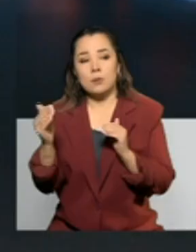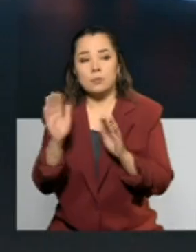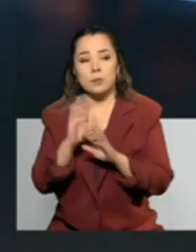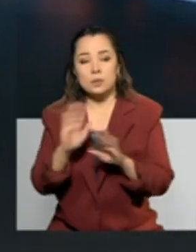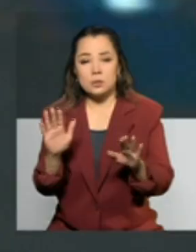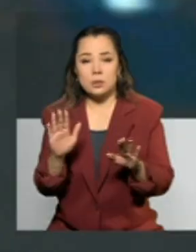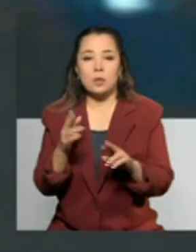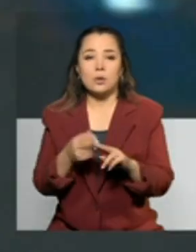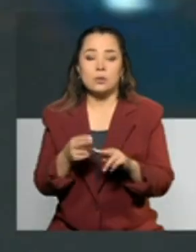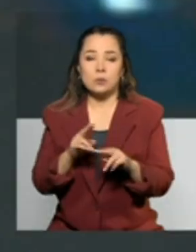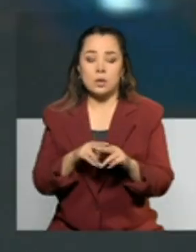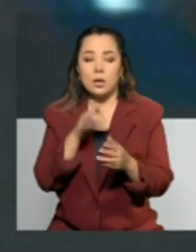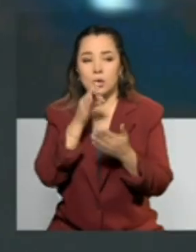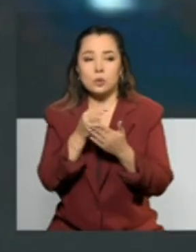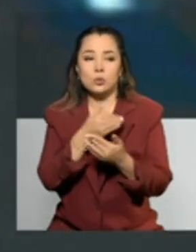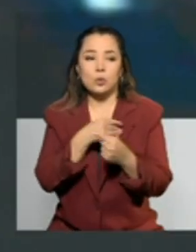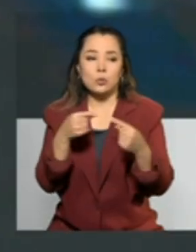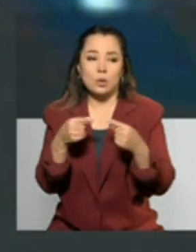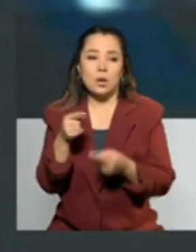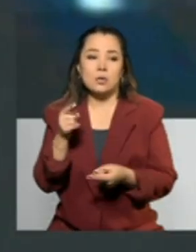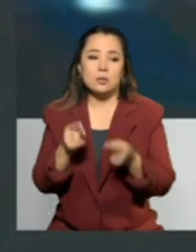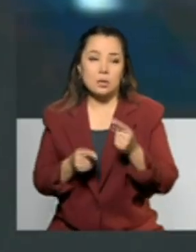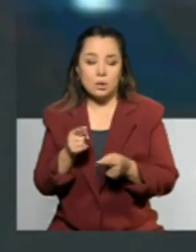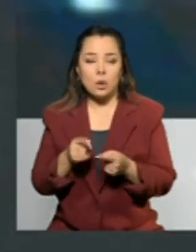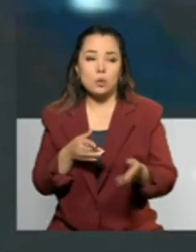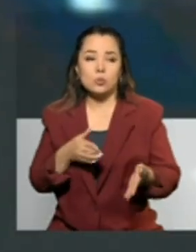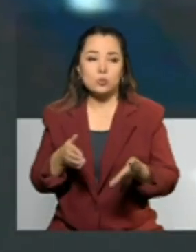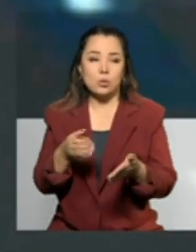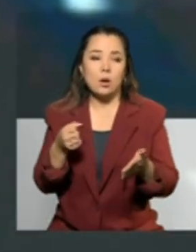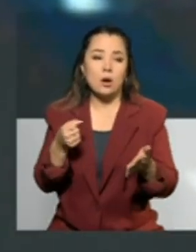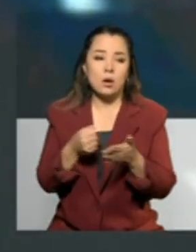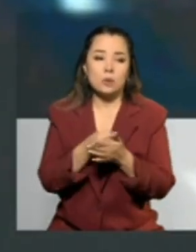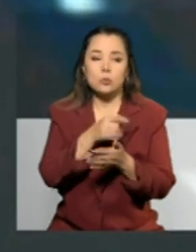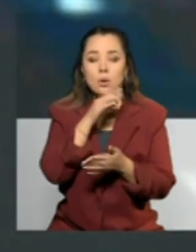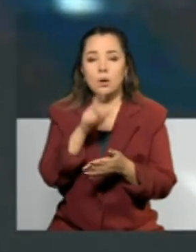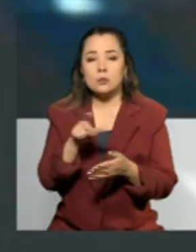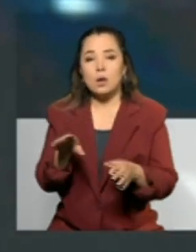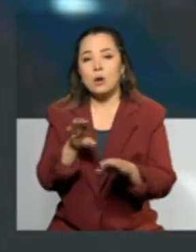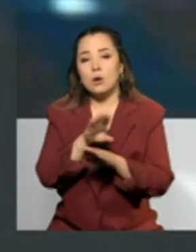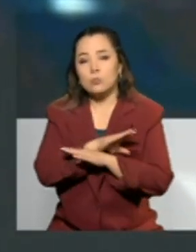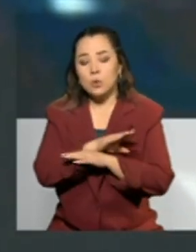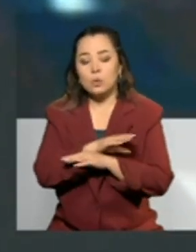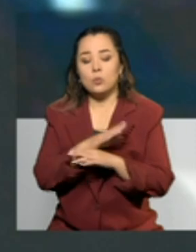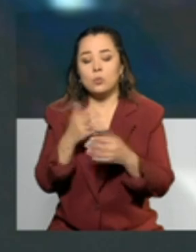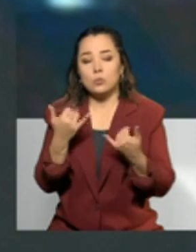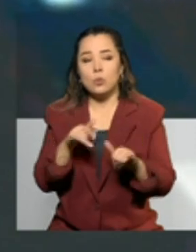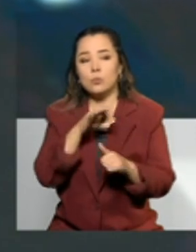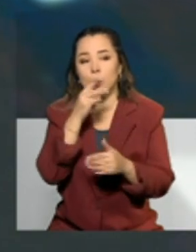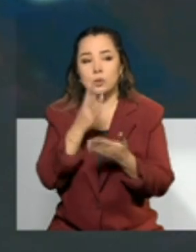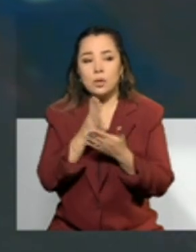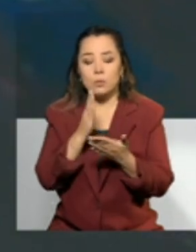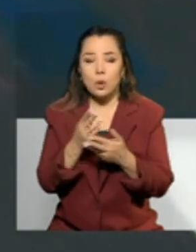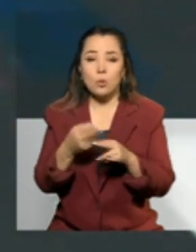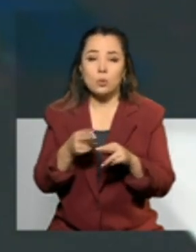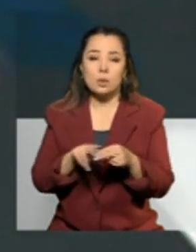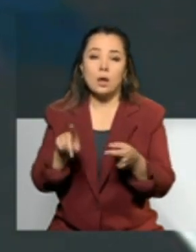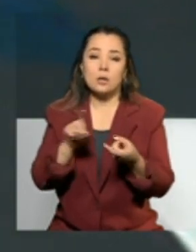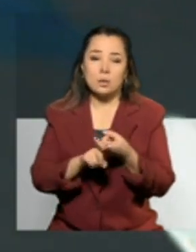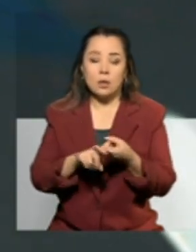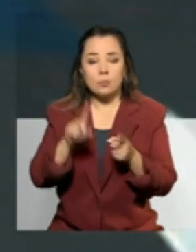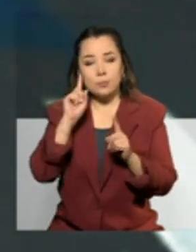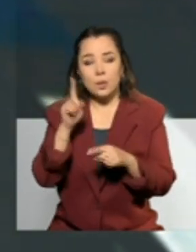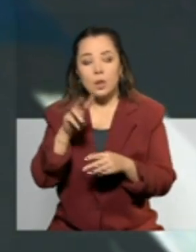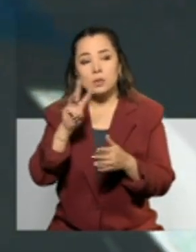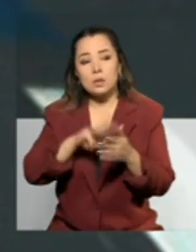емес. Рас, жол апаты көп, кісі өлімі де сұмдық көп. Осыған орай